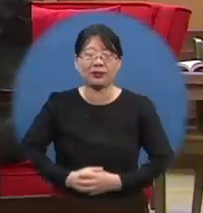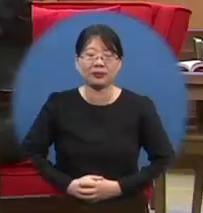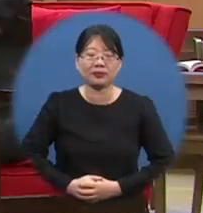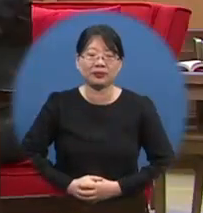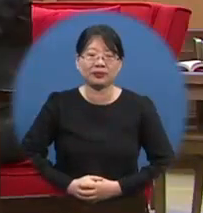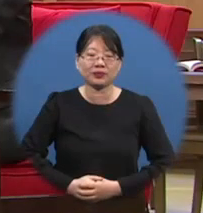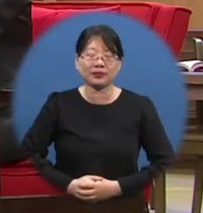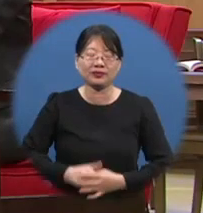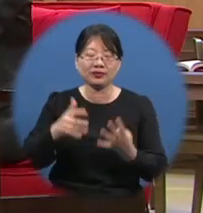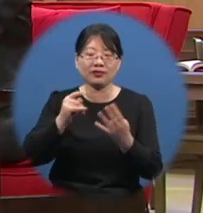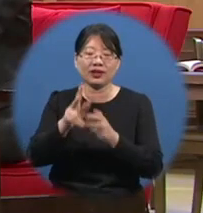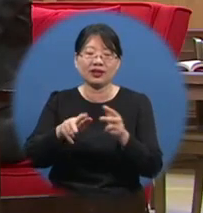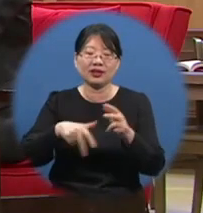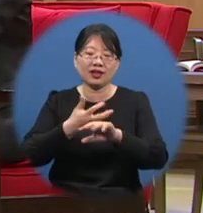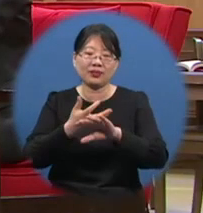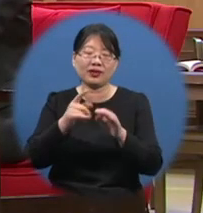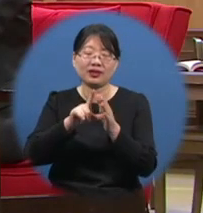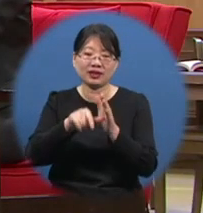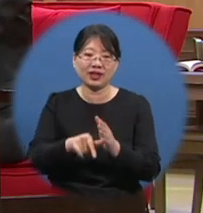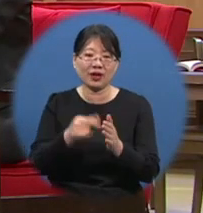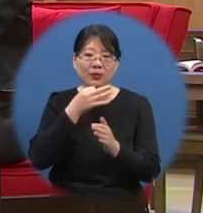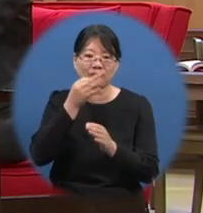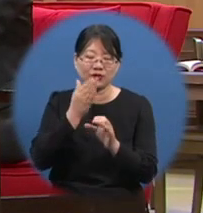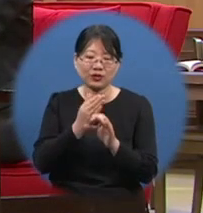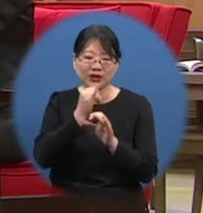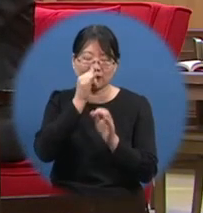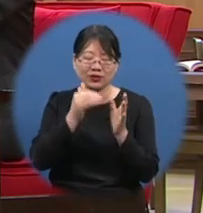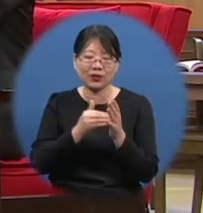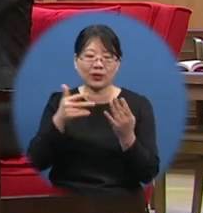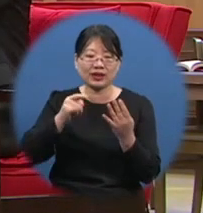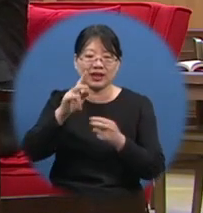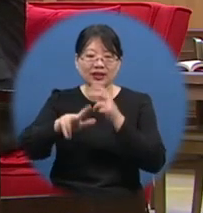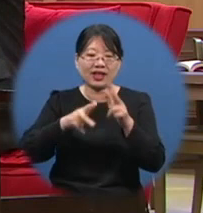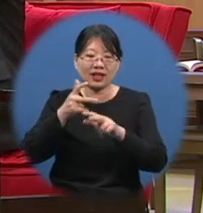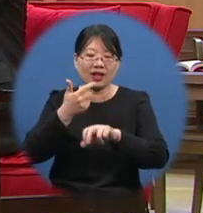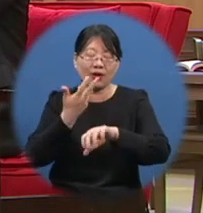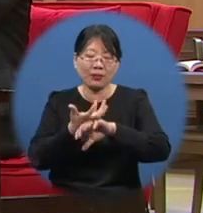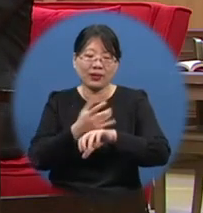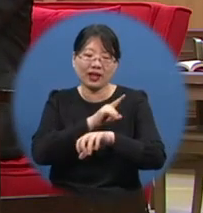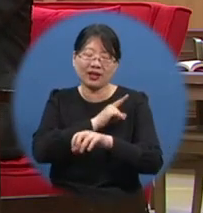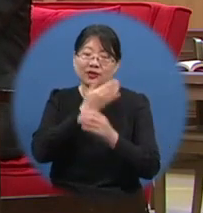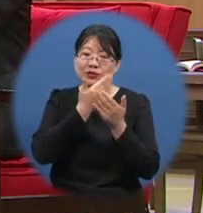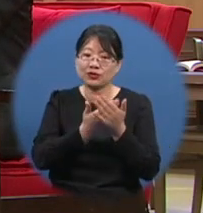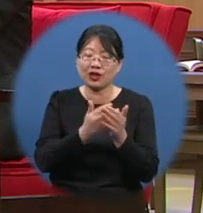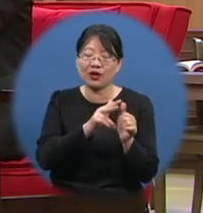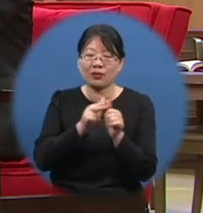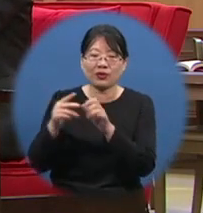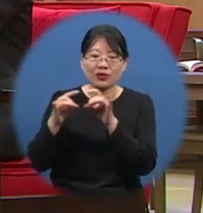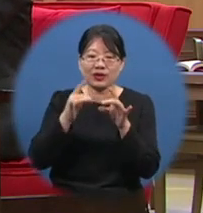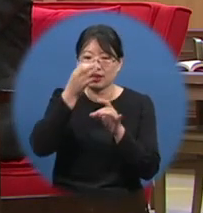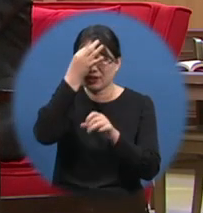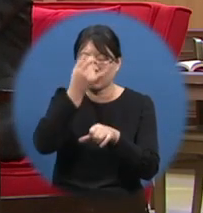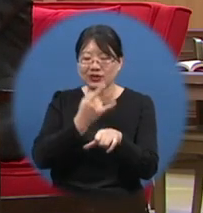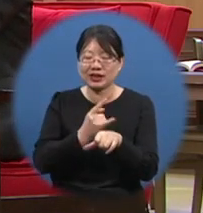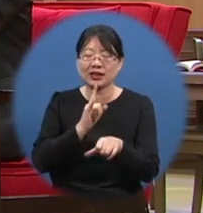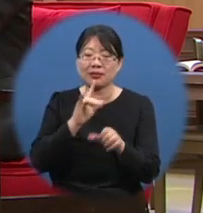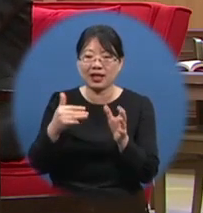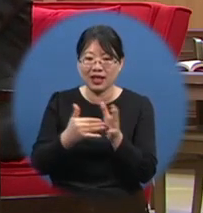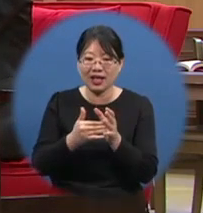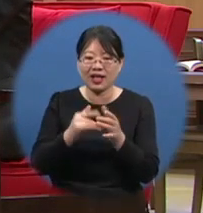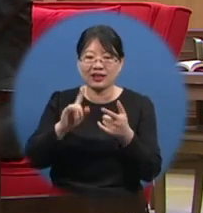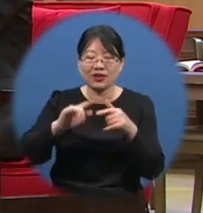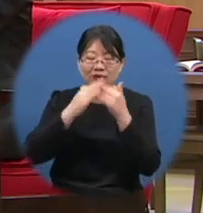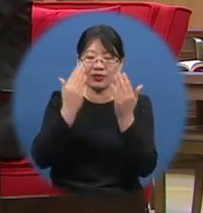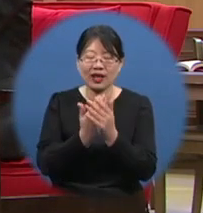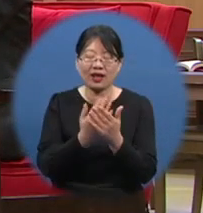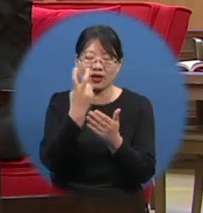그 4차 산업혁명 시대라고 부르고 4차 산업혁명의 가장 중요한 게 정보통신기술이라고 하고 지금 그걸